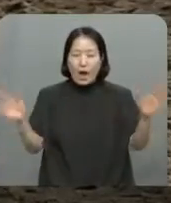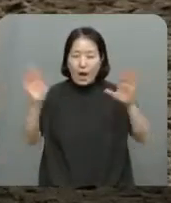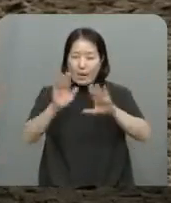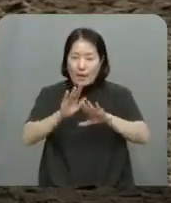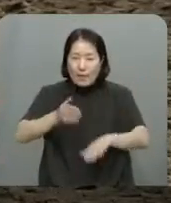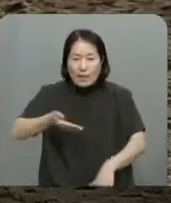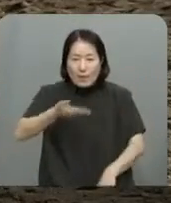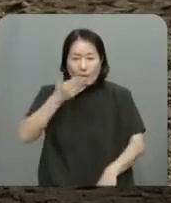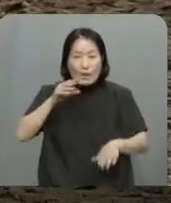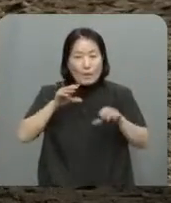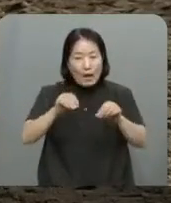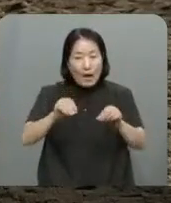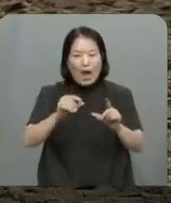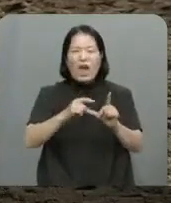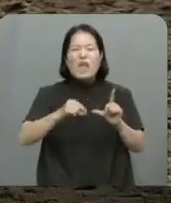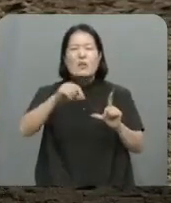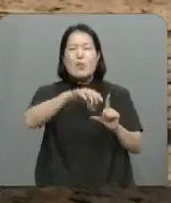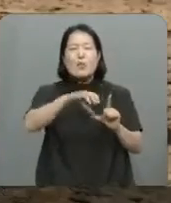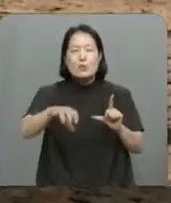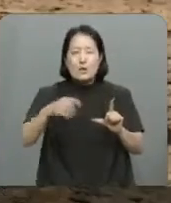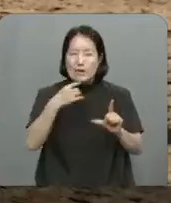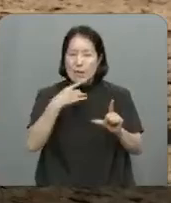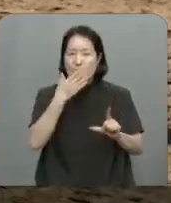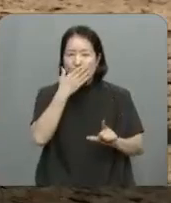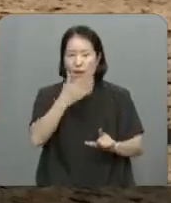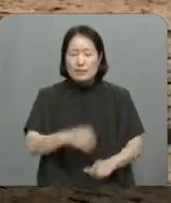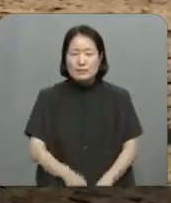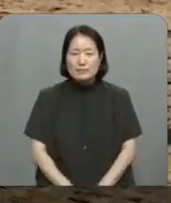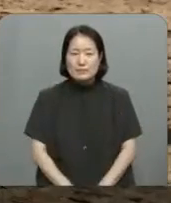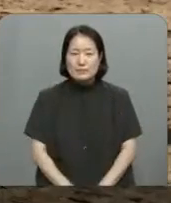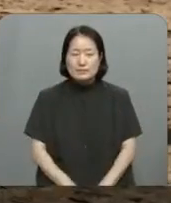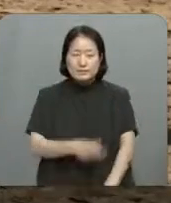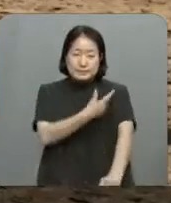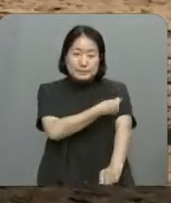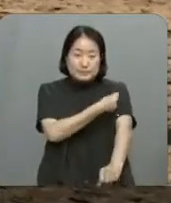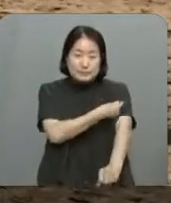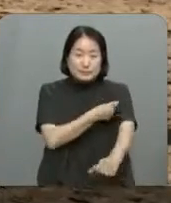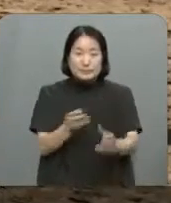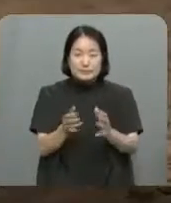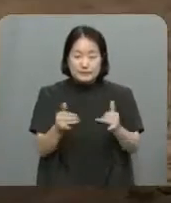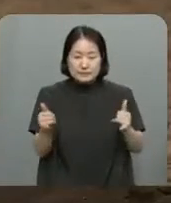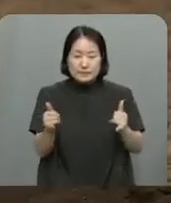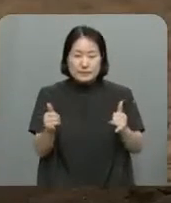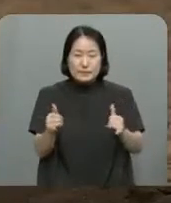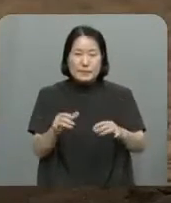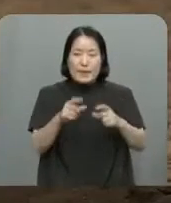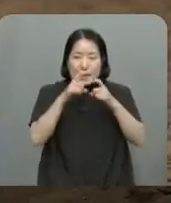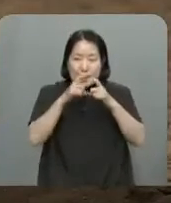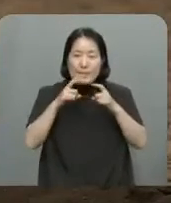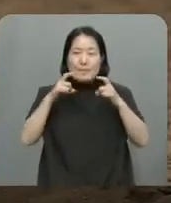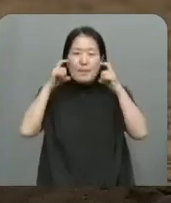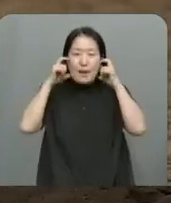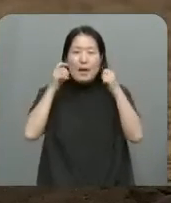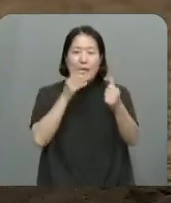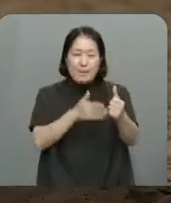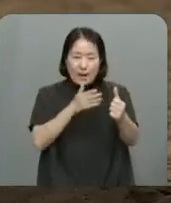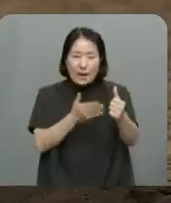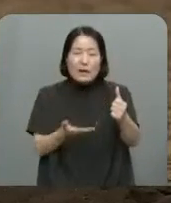등의 대책은 일부 해수욕장에만 적용됩니다. 백신 접종자에 대해서도 해수욕장 마스크 착용을